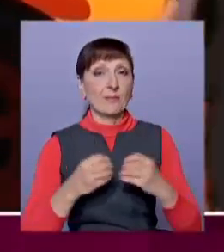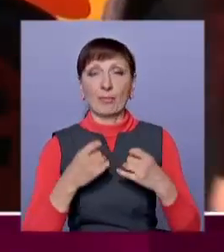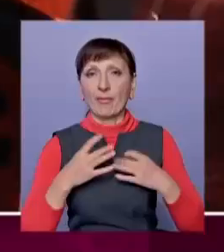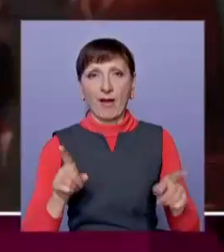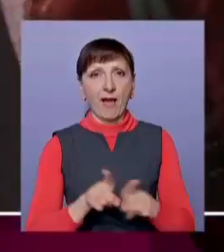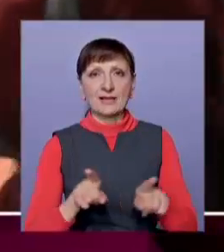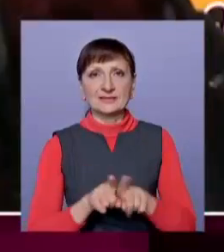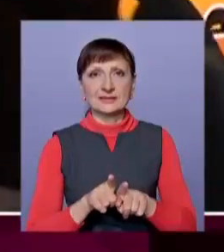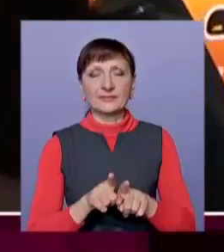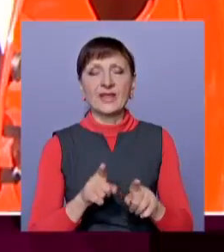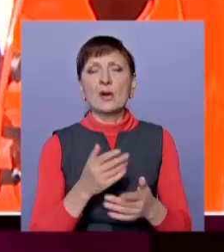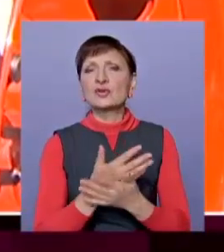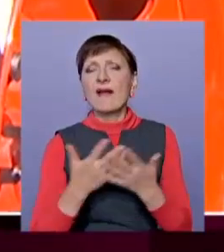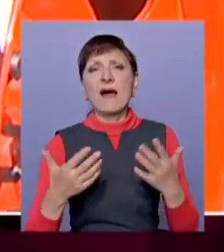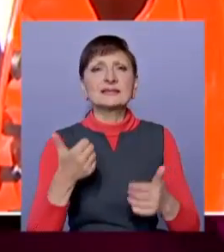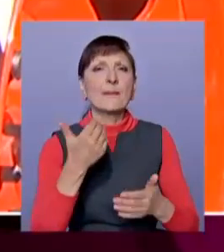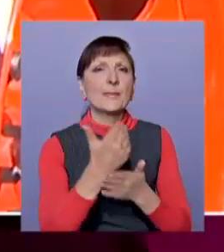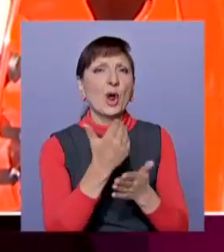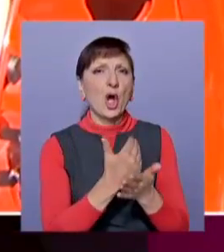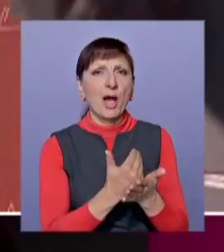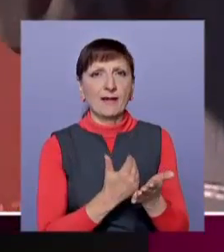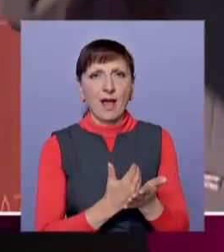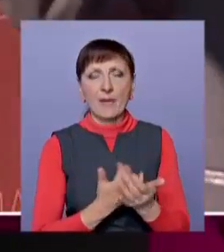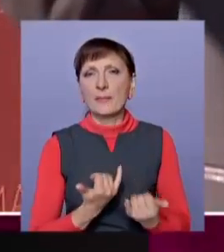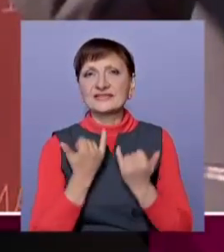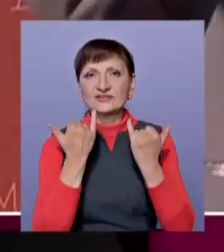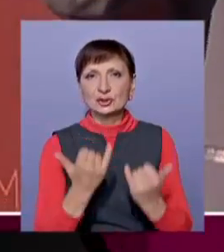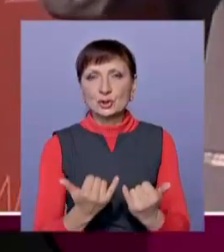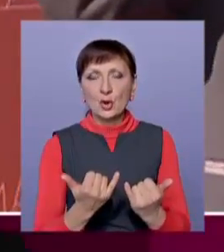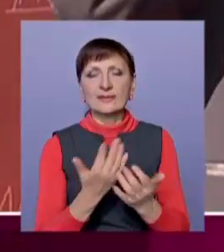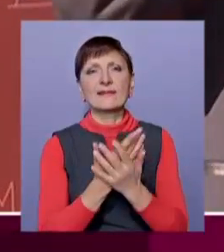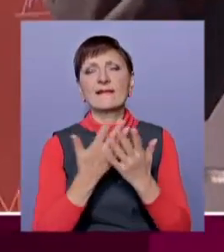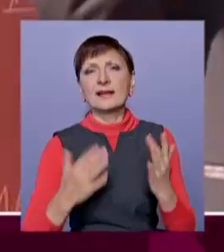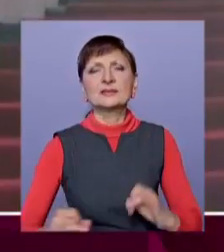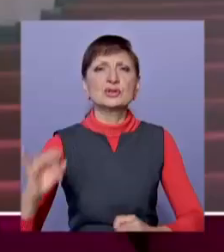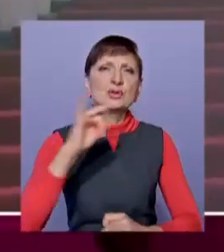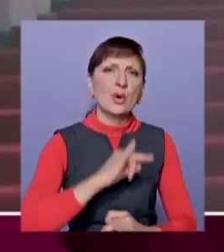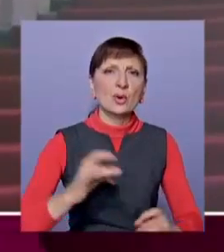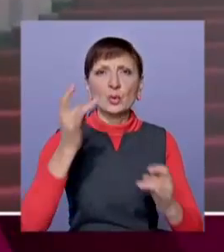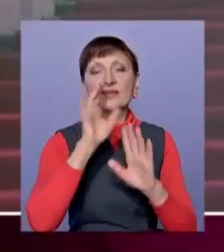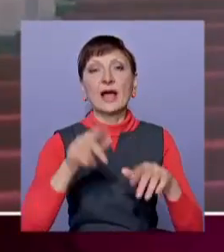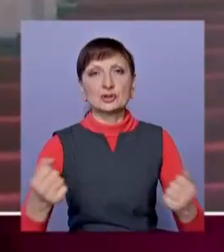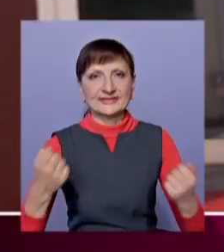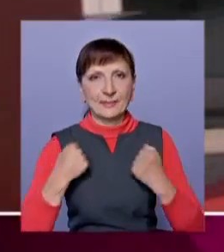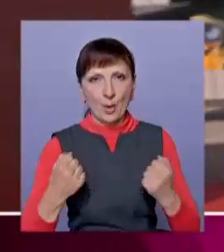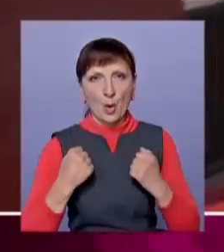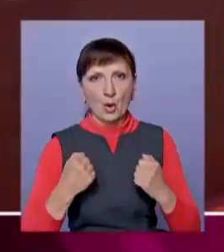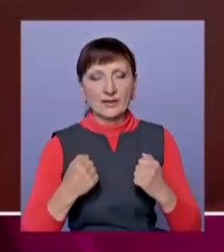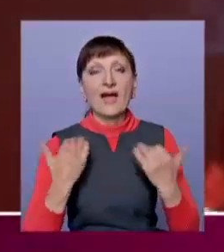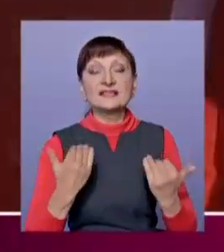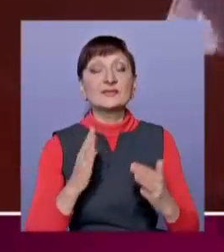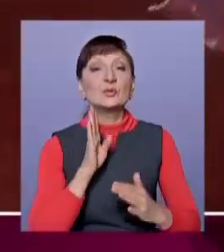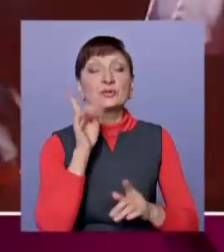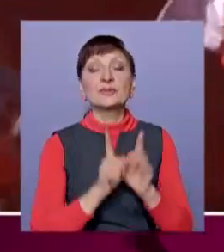с насыщенной внеконкурсной программой, посвященной туризму, истории и даже спорту. А сегодня утром был